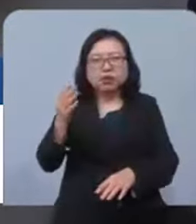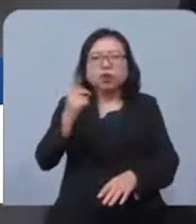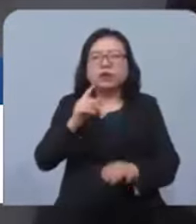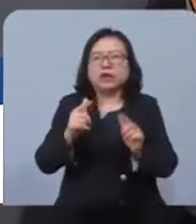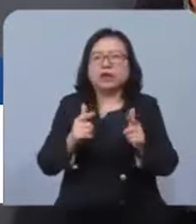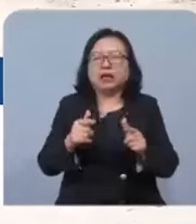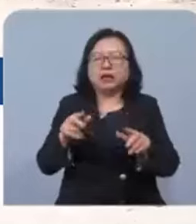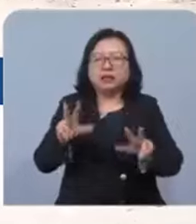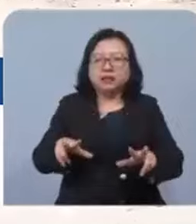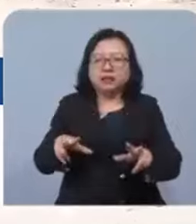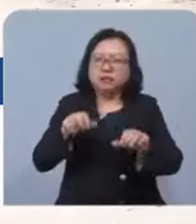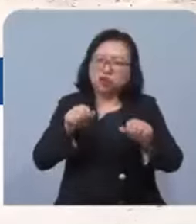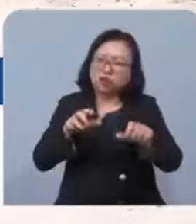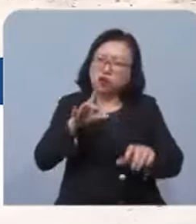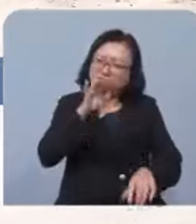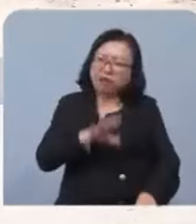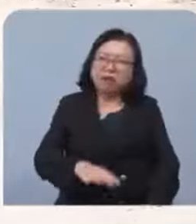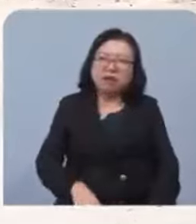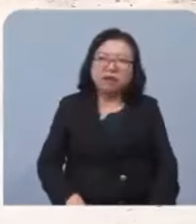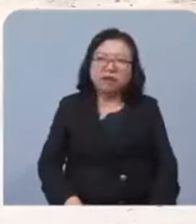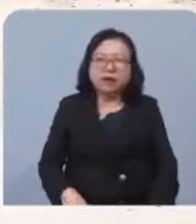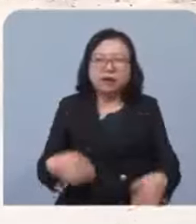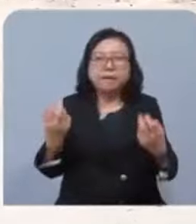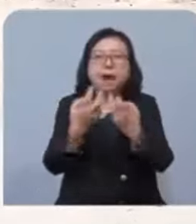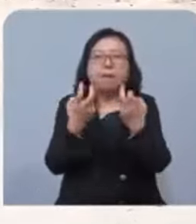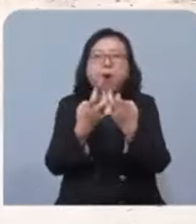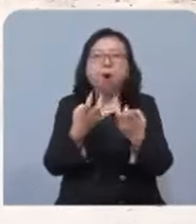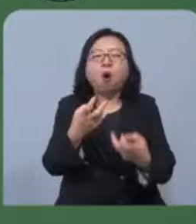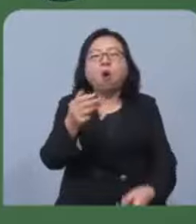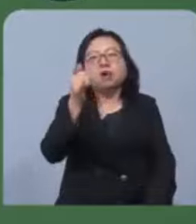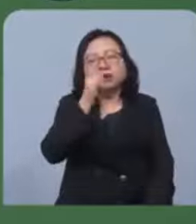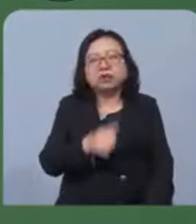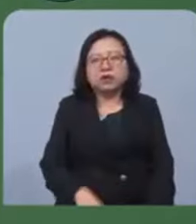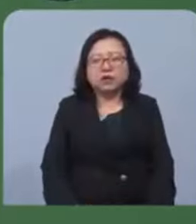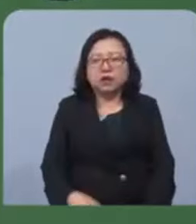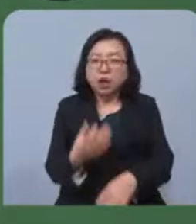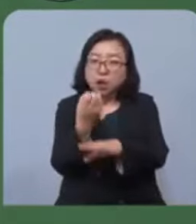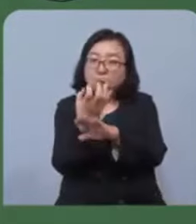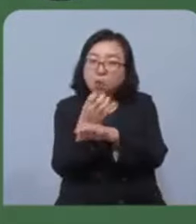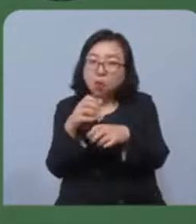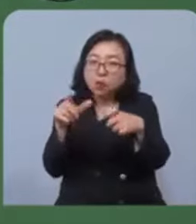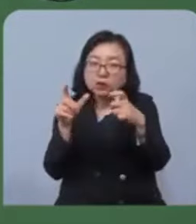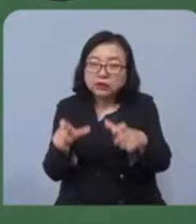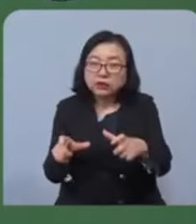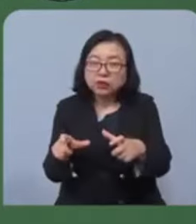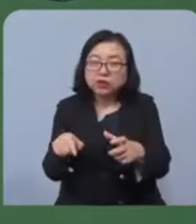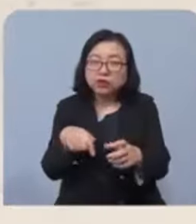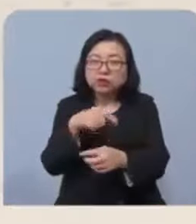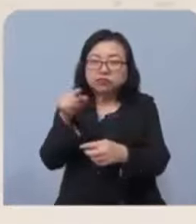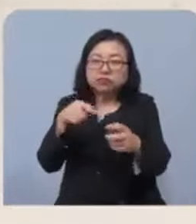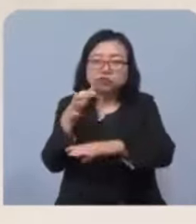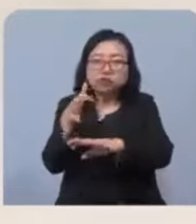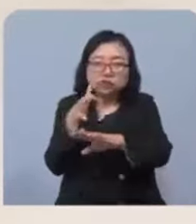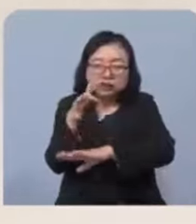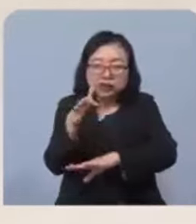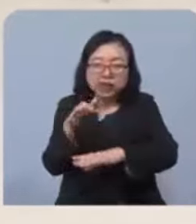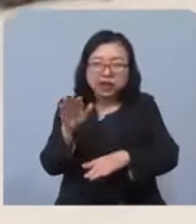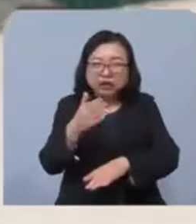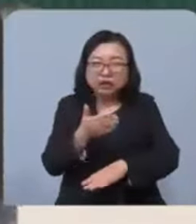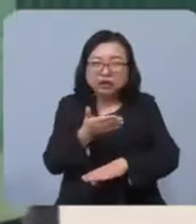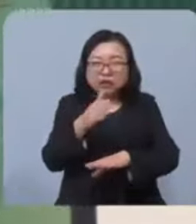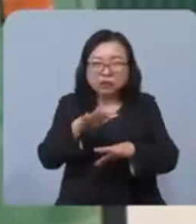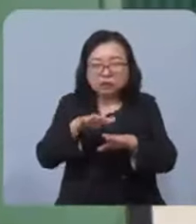잘 안 돼요. 대안이 없는 것은 아닙니다. 보은 지역에서 운행 중인 저상차 형태의